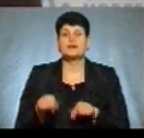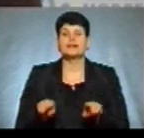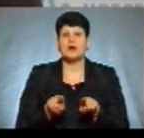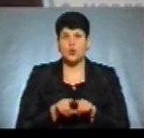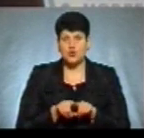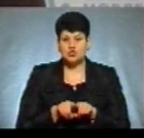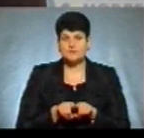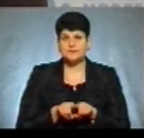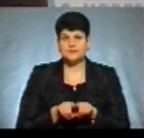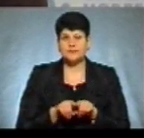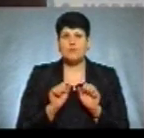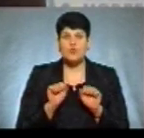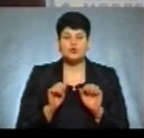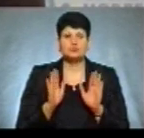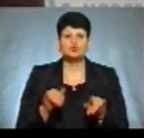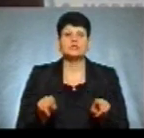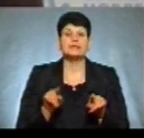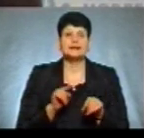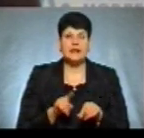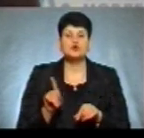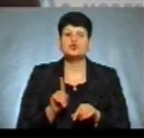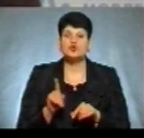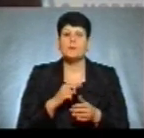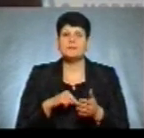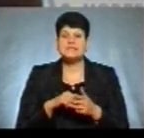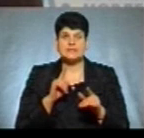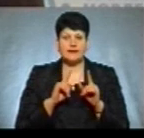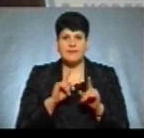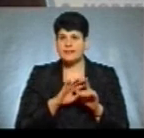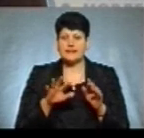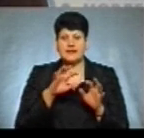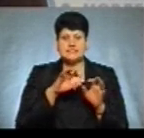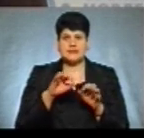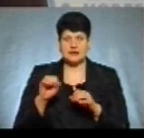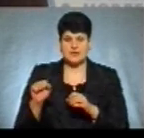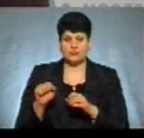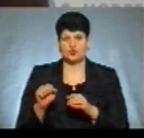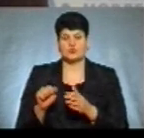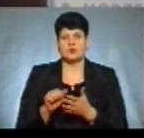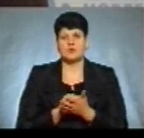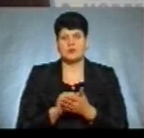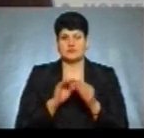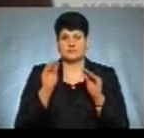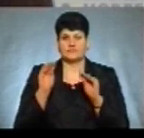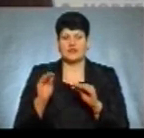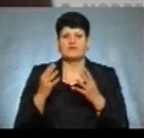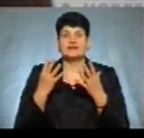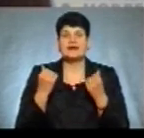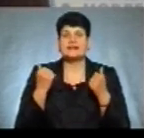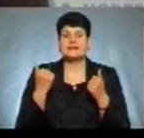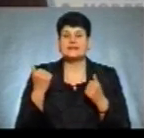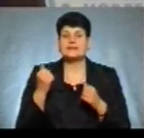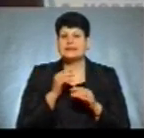відповідно може бути те, що відповідно міські ради не познімають друковані агітаційні матеріали в день тиші, тобто в